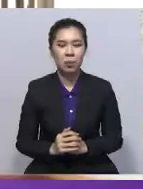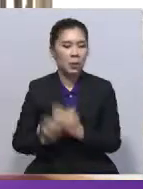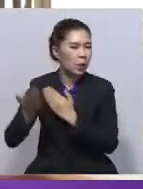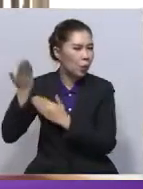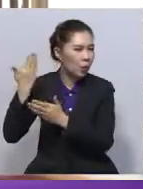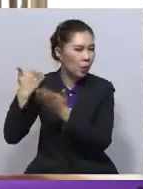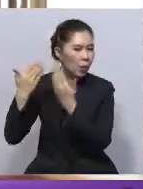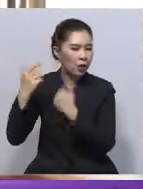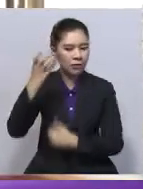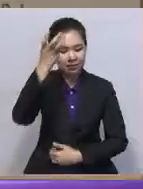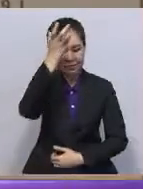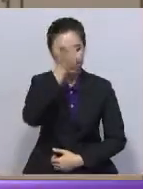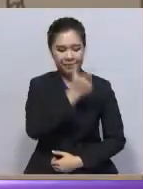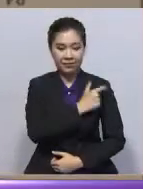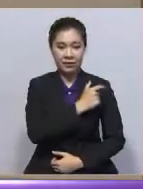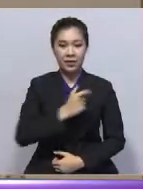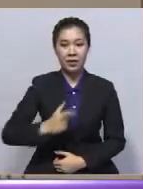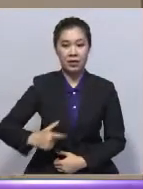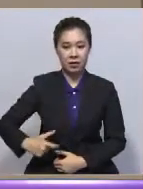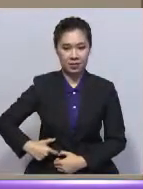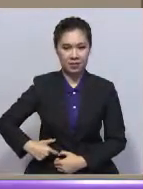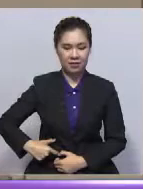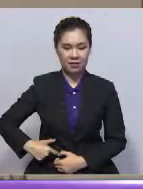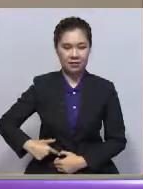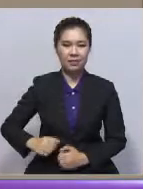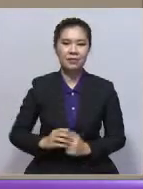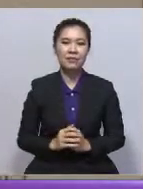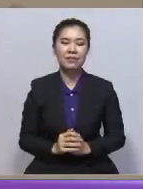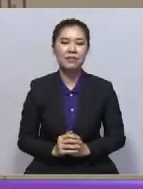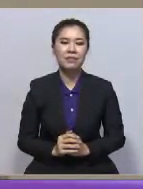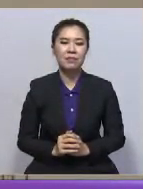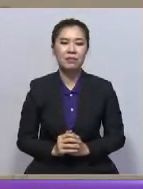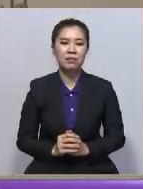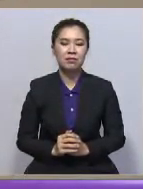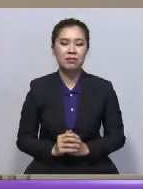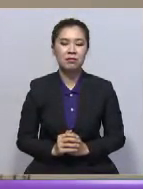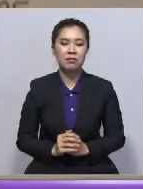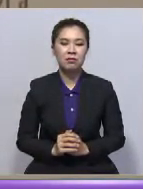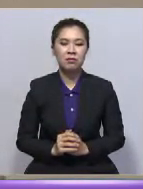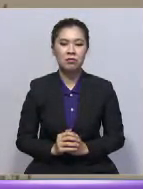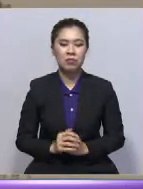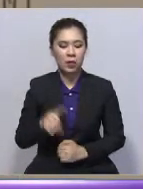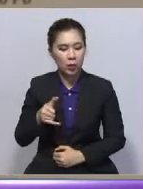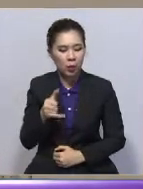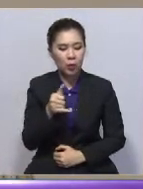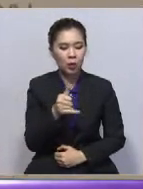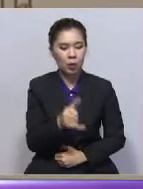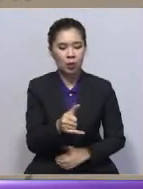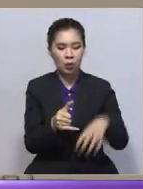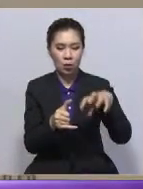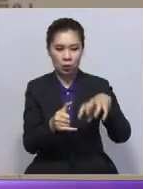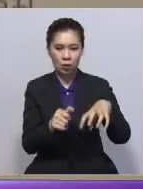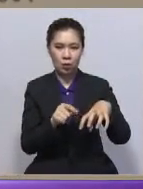นางเจ้าสิริกิติ์พระบรมราชินีนาถในรัชกาลที่9เสด็จพระราชดำเนินแปรพระราชฐานณพระต